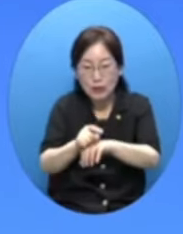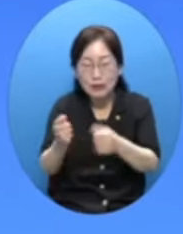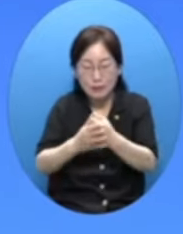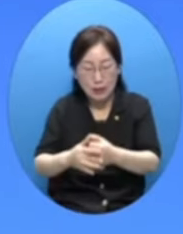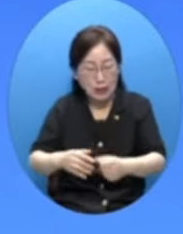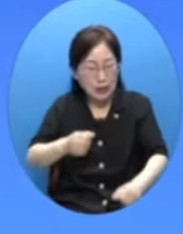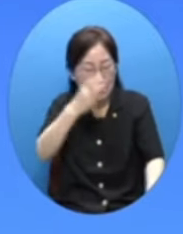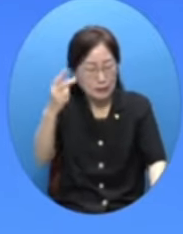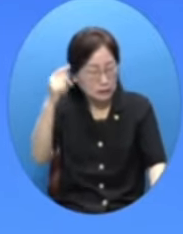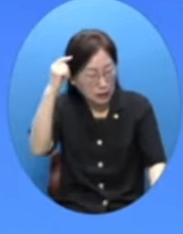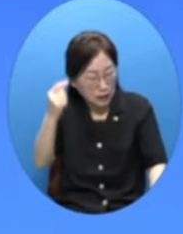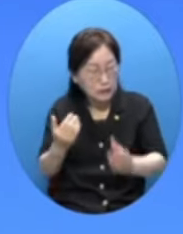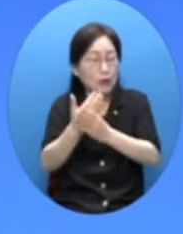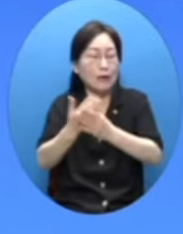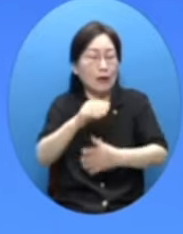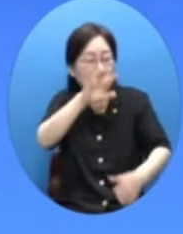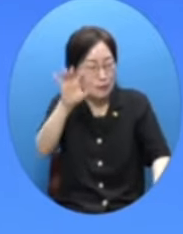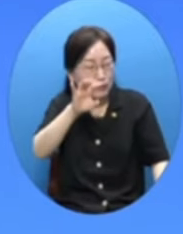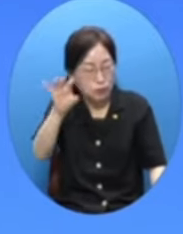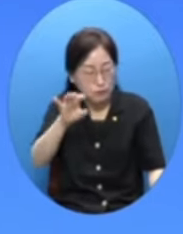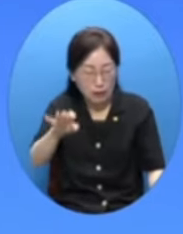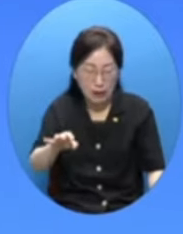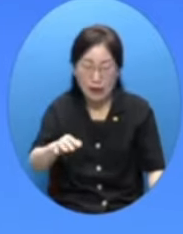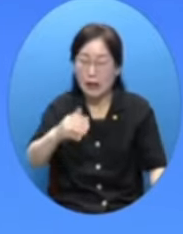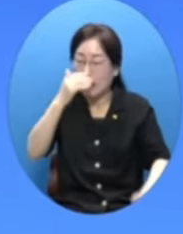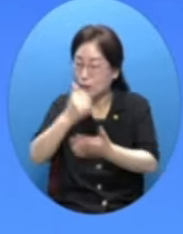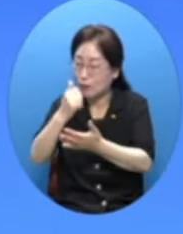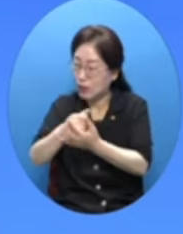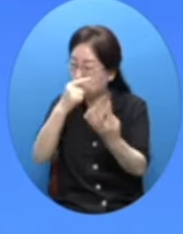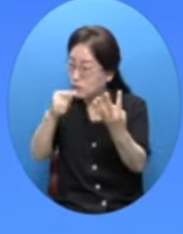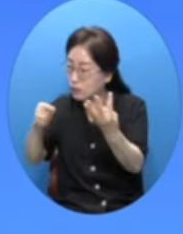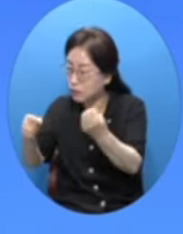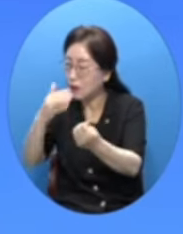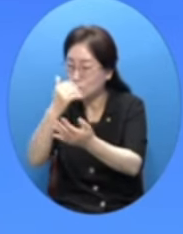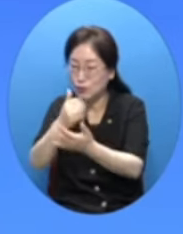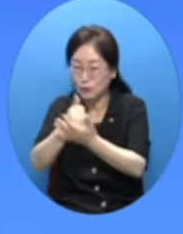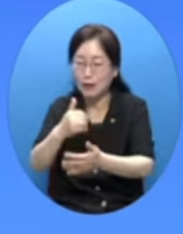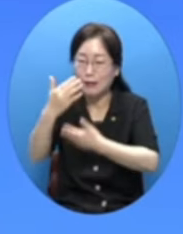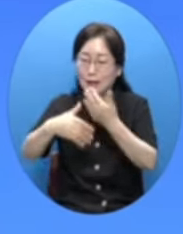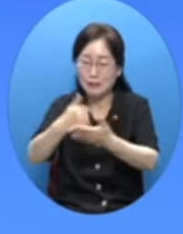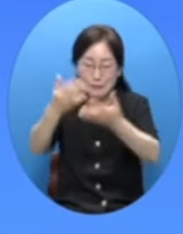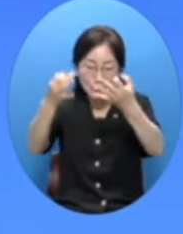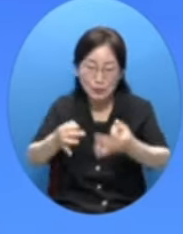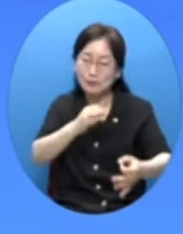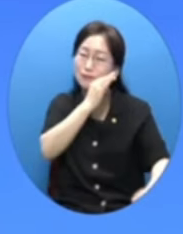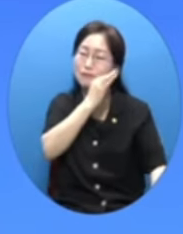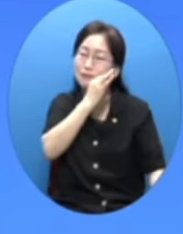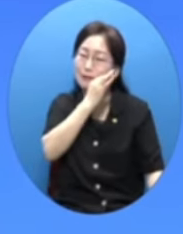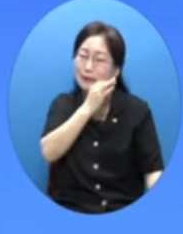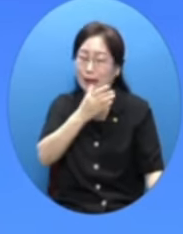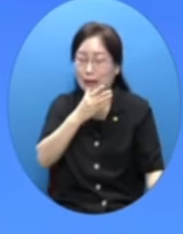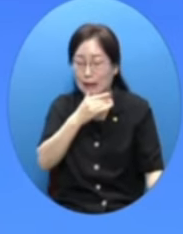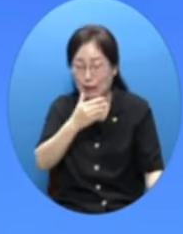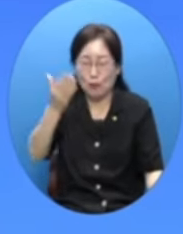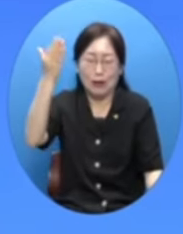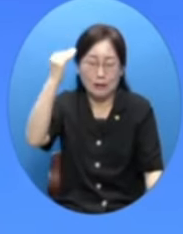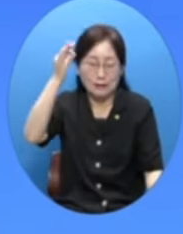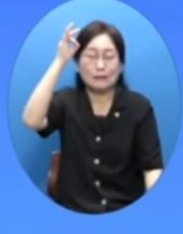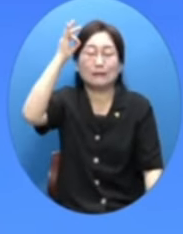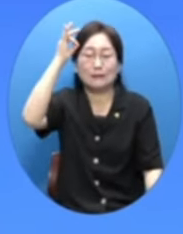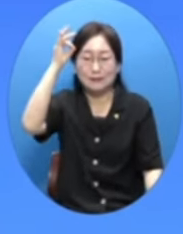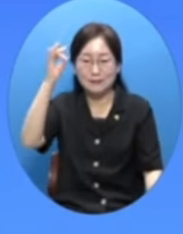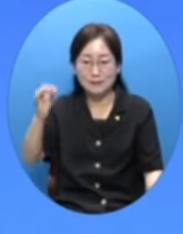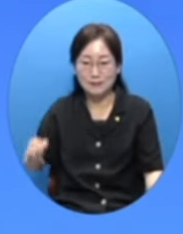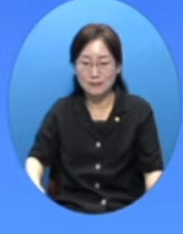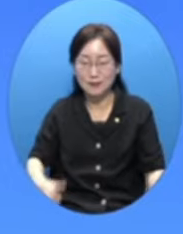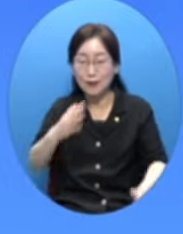또 하고 또 합니다. 아이고 내가 이런 죄를 짓고 저런 죄를 짓고 하나님 앞에 부끄러운 모습으로 살았던 과거가 자꾸 떠오릅니다.